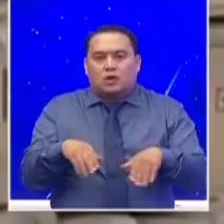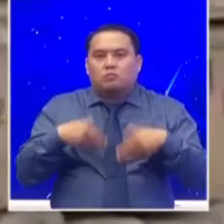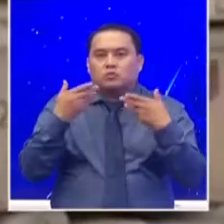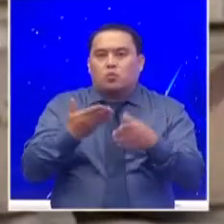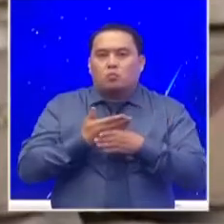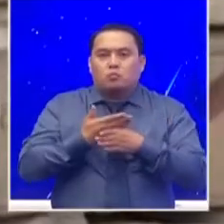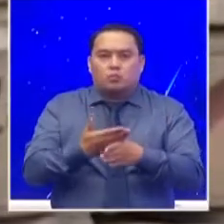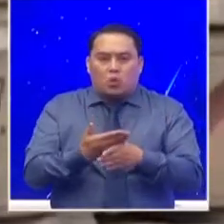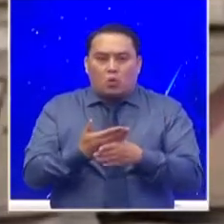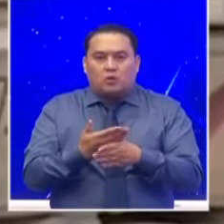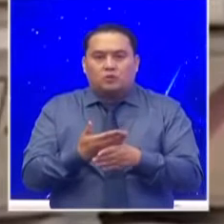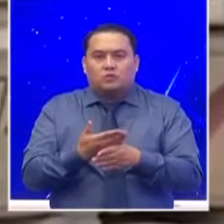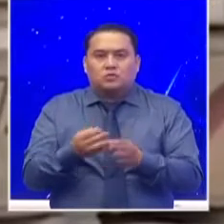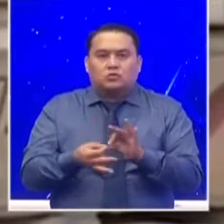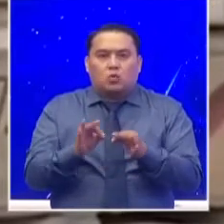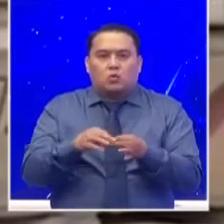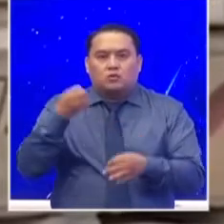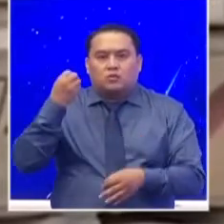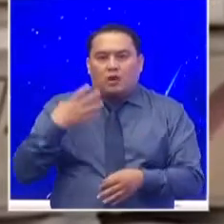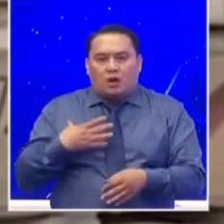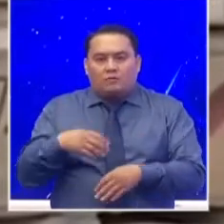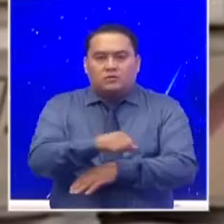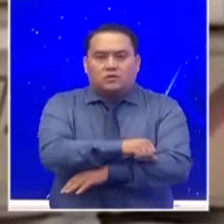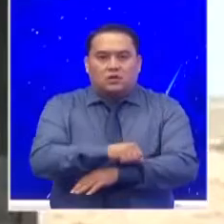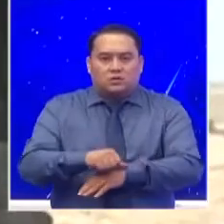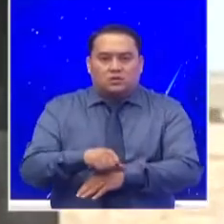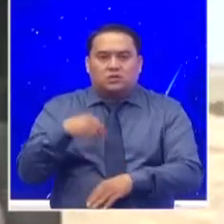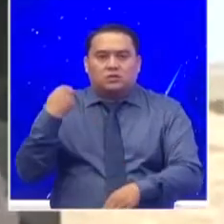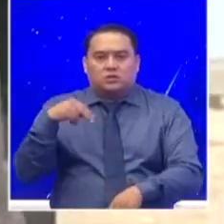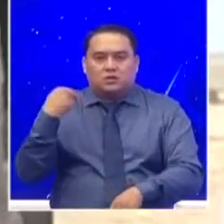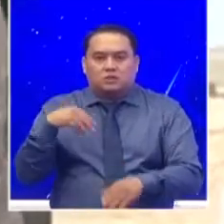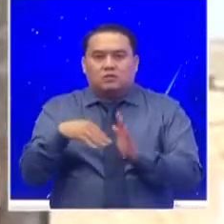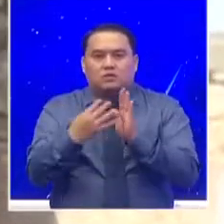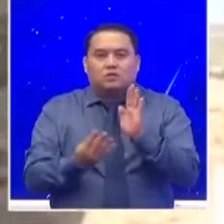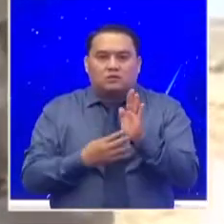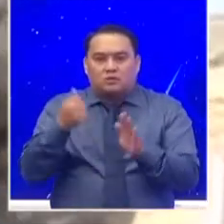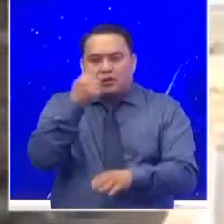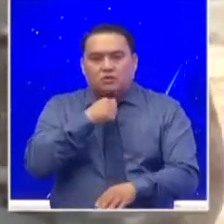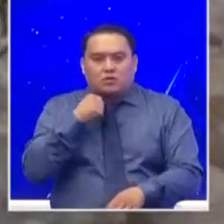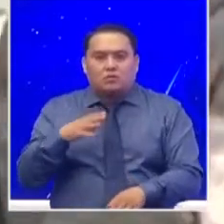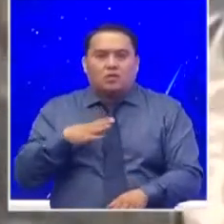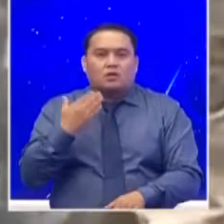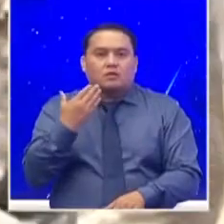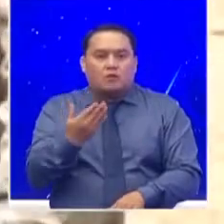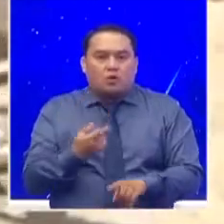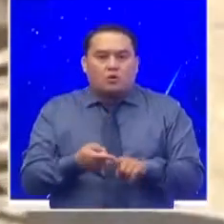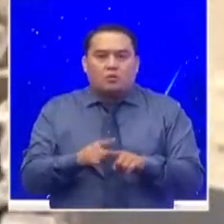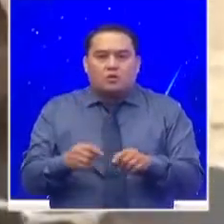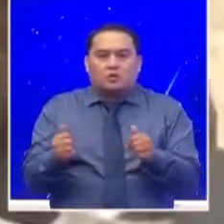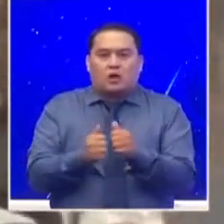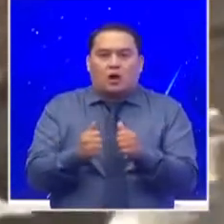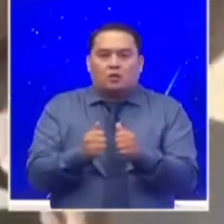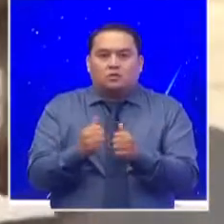обратился за помощью в связи с осложнением обстановки в районе таджикско-афганской границы еще в декабре 2019